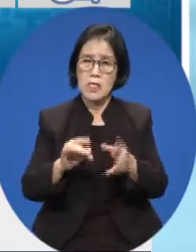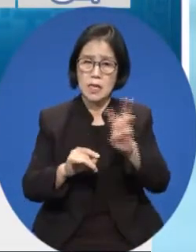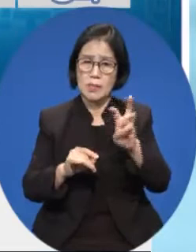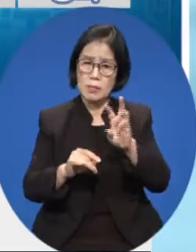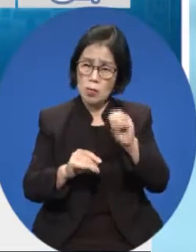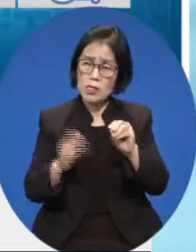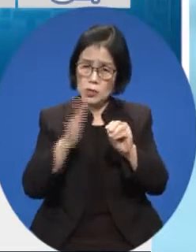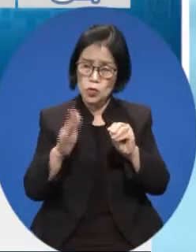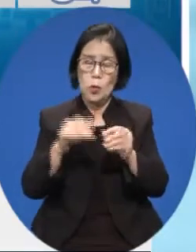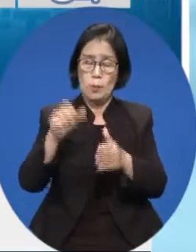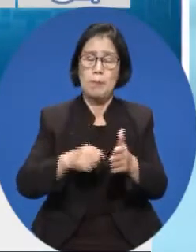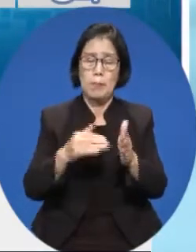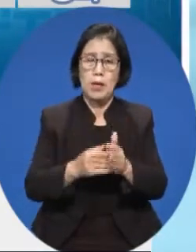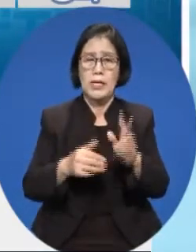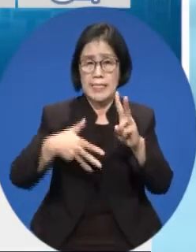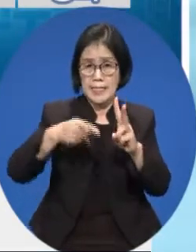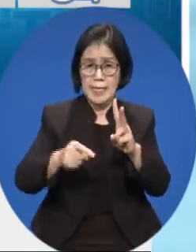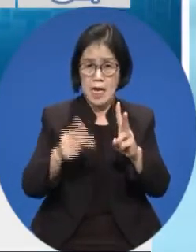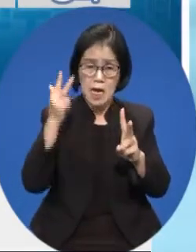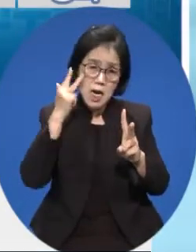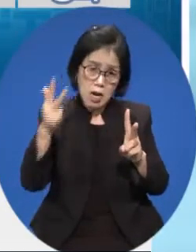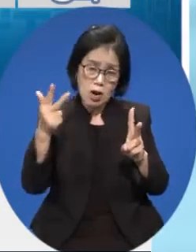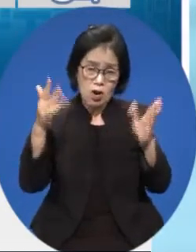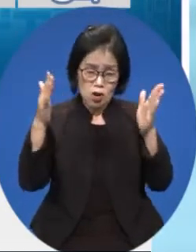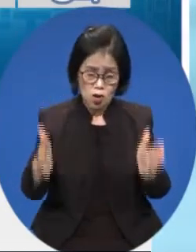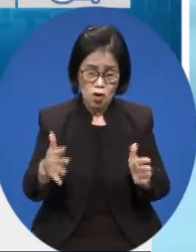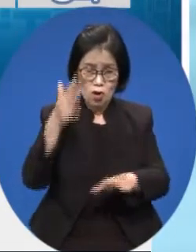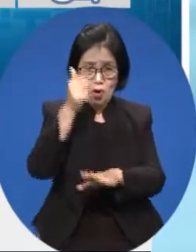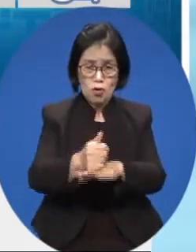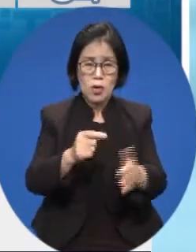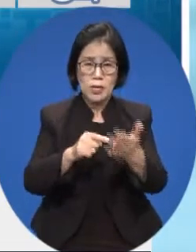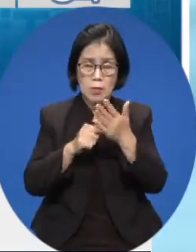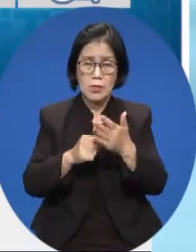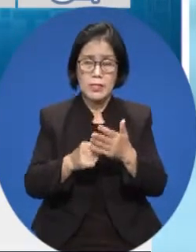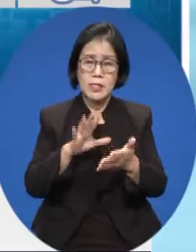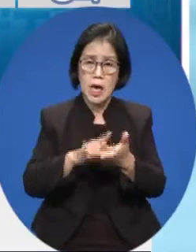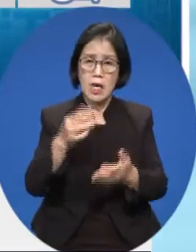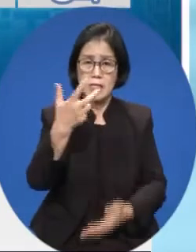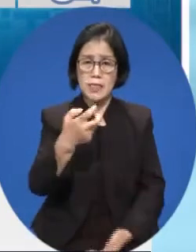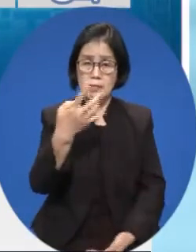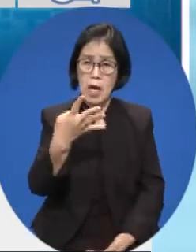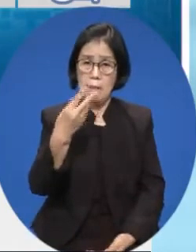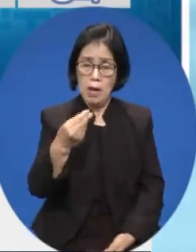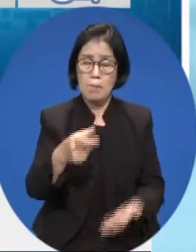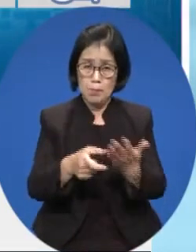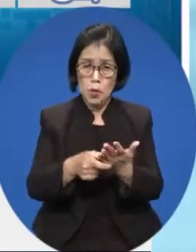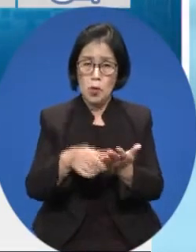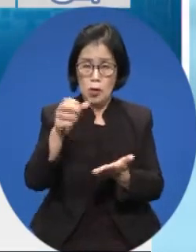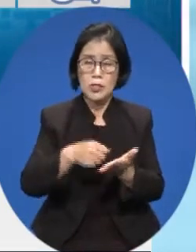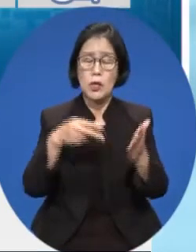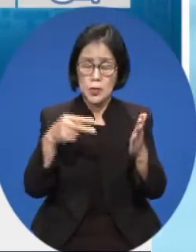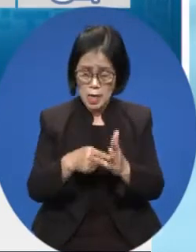얻은 상황인데요 2차 슈퍼위크 결과가 나오면 거의 짐 74만 표정도 얻어야 210만 명 정도 짐